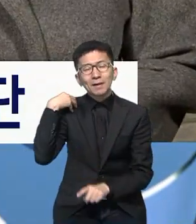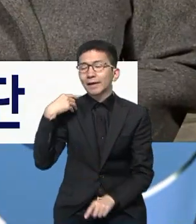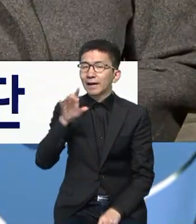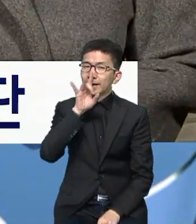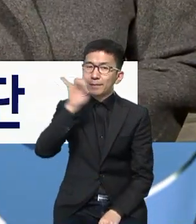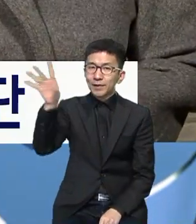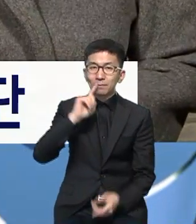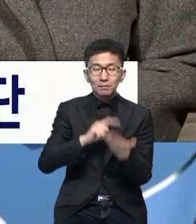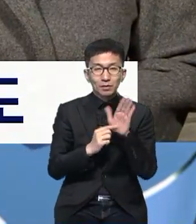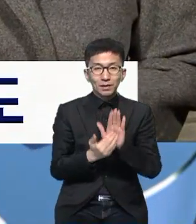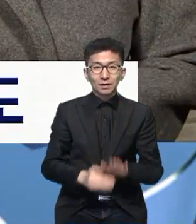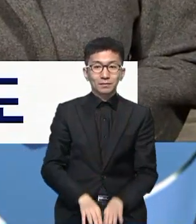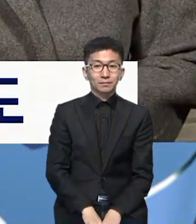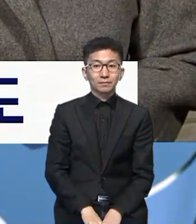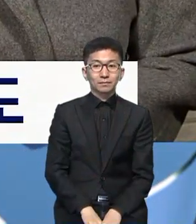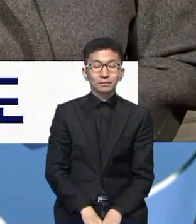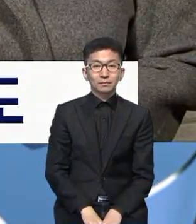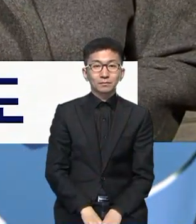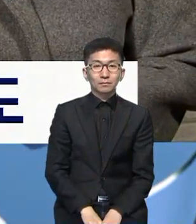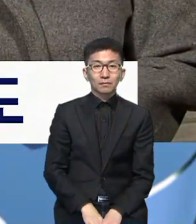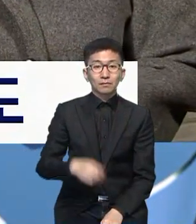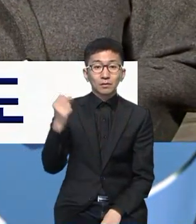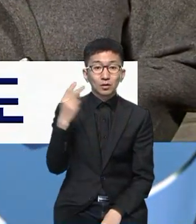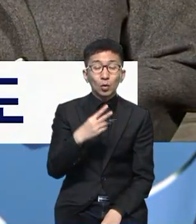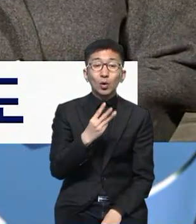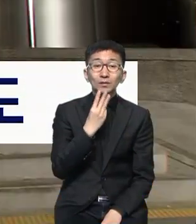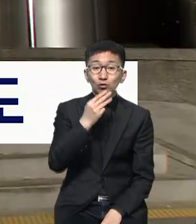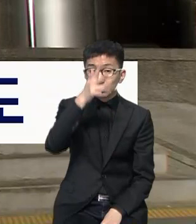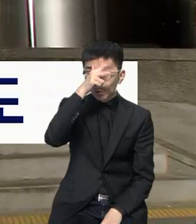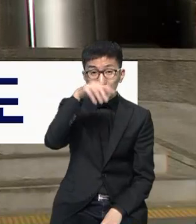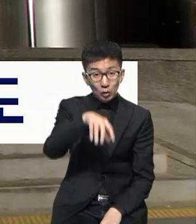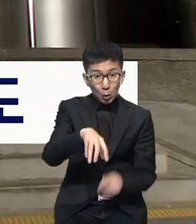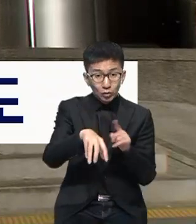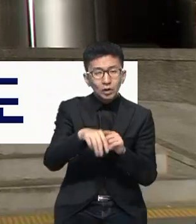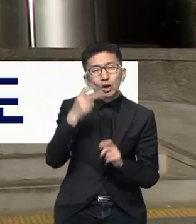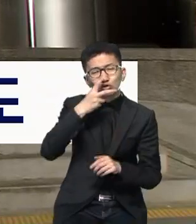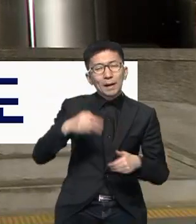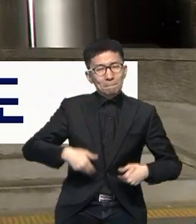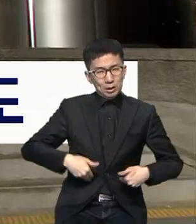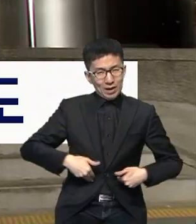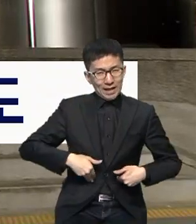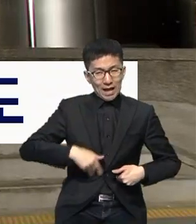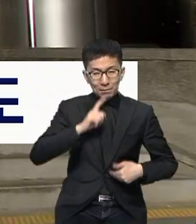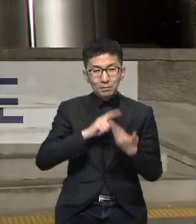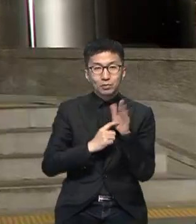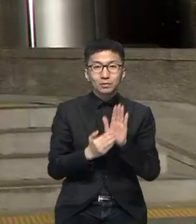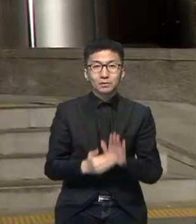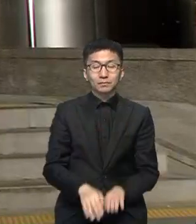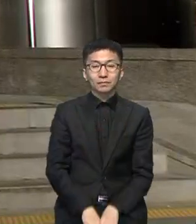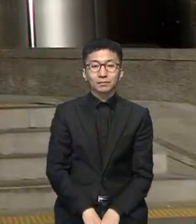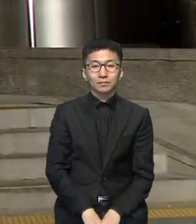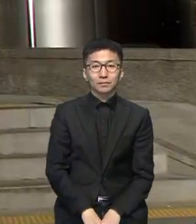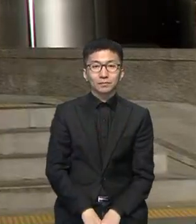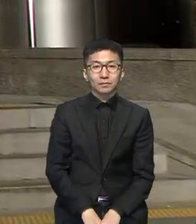부적절하다고 판단한 걸로 보입니다. 나아가 서울경찰청 역시 수사 대상이 될 수 있다는 전망도